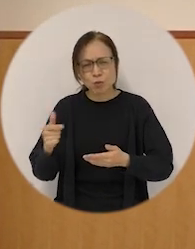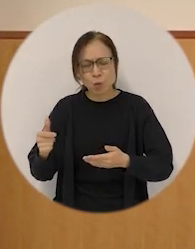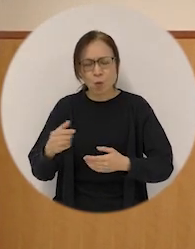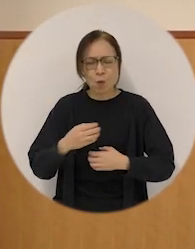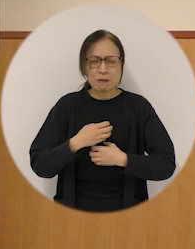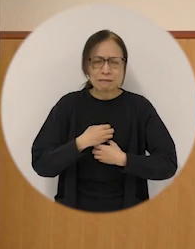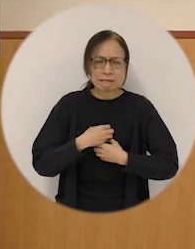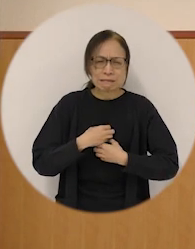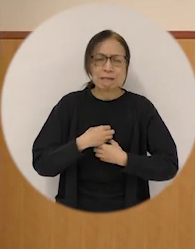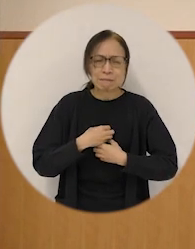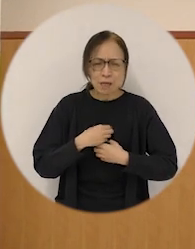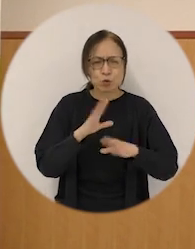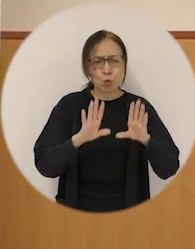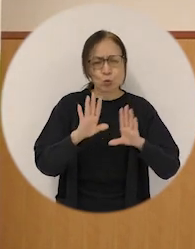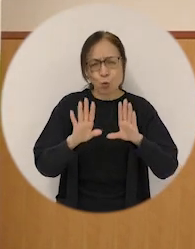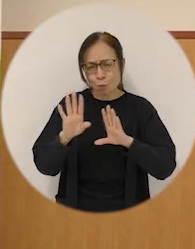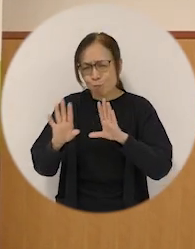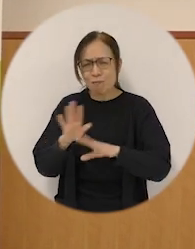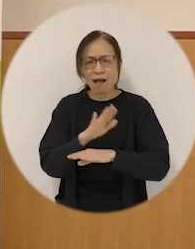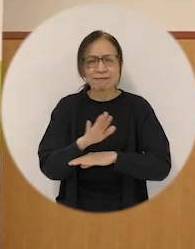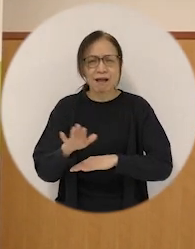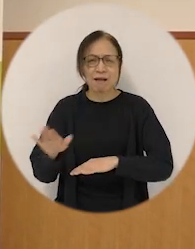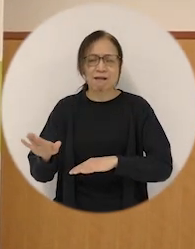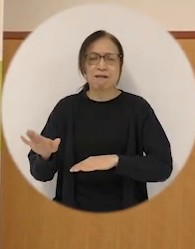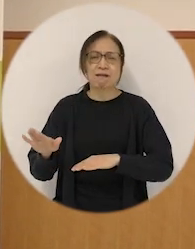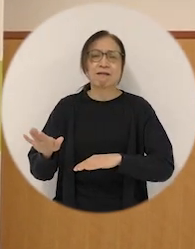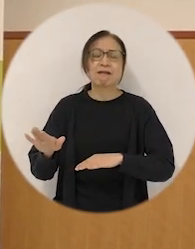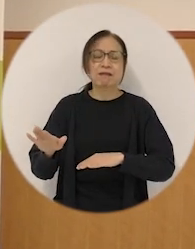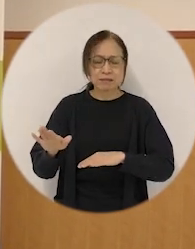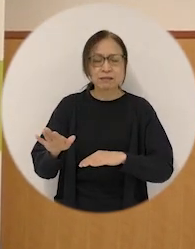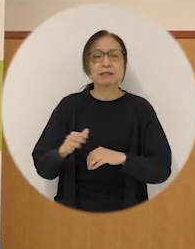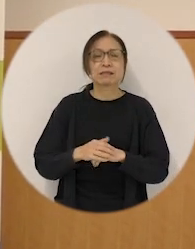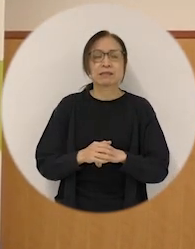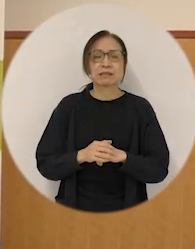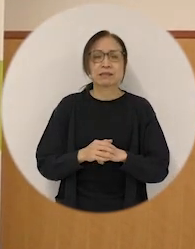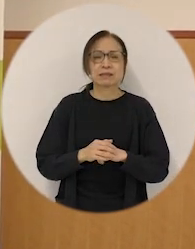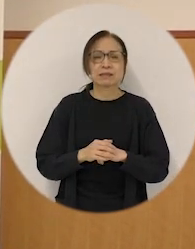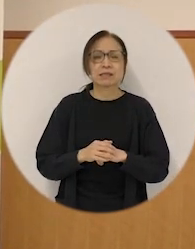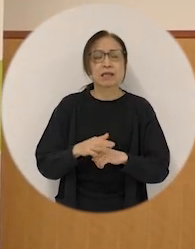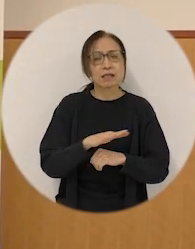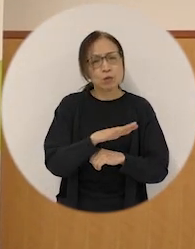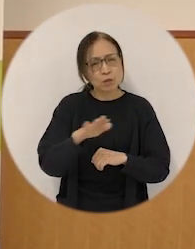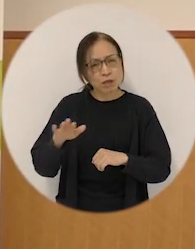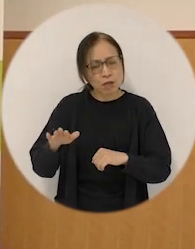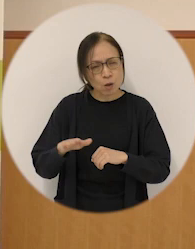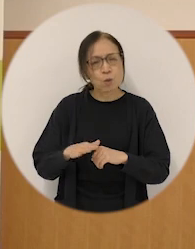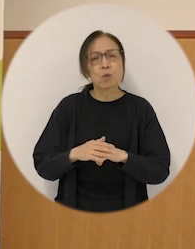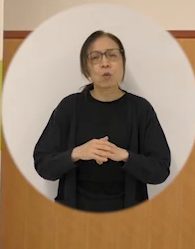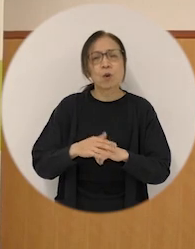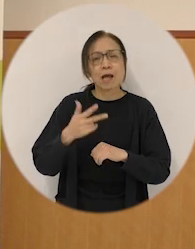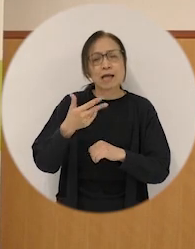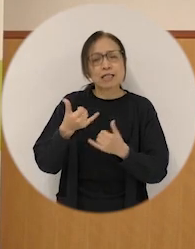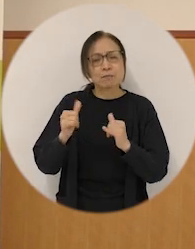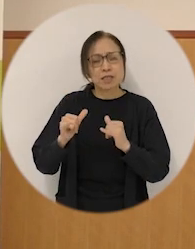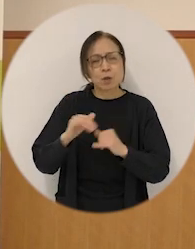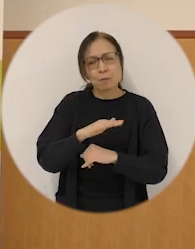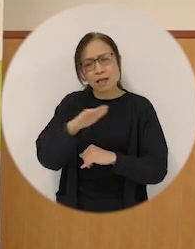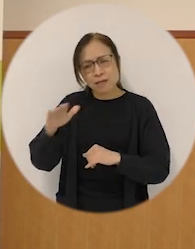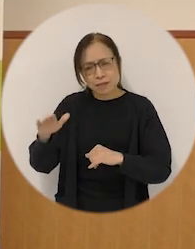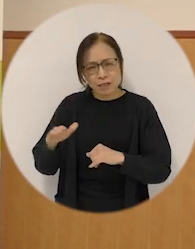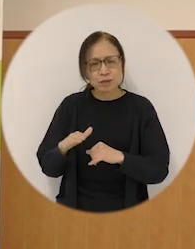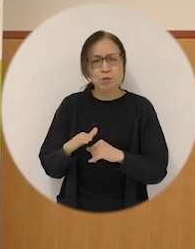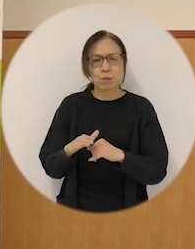もあったわけでありますけれど、それらをですね、まあ、市民の皆さんと共に乗り越え